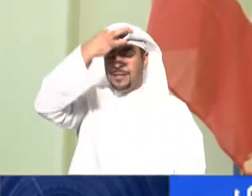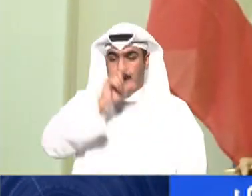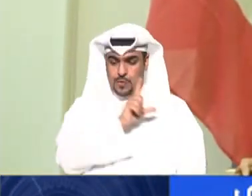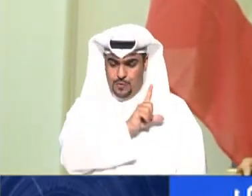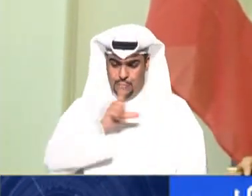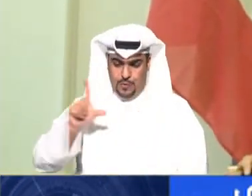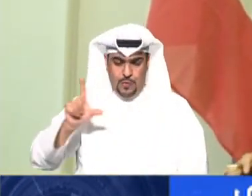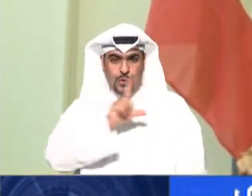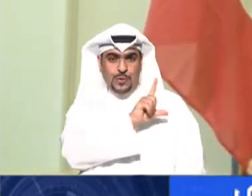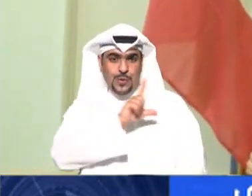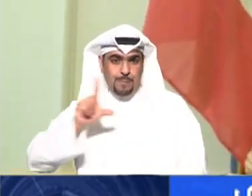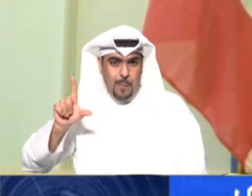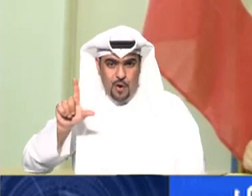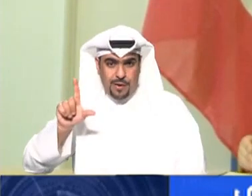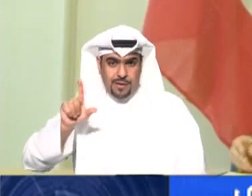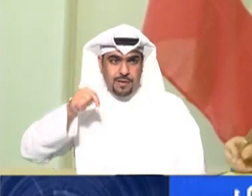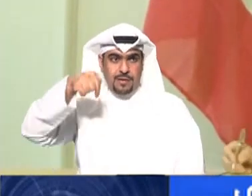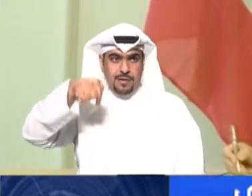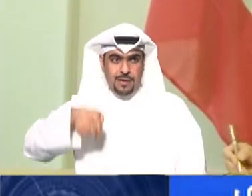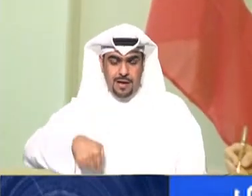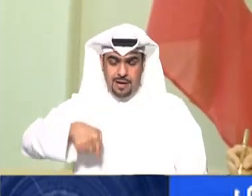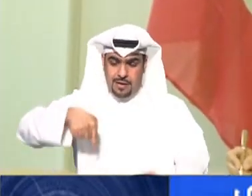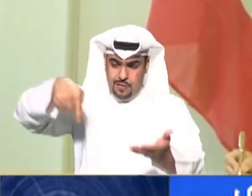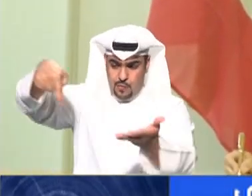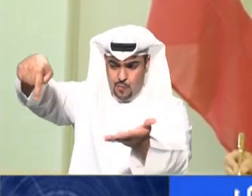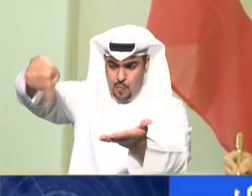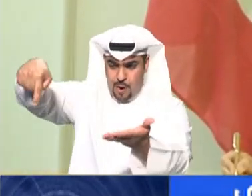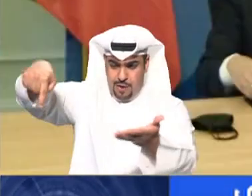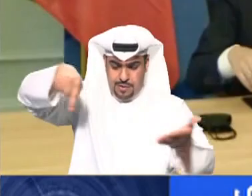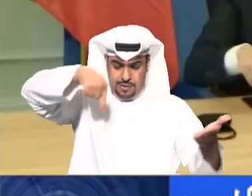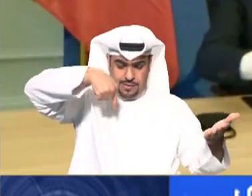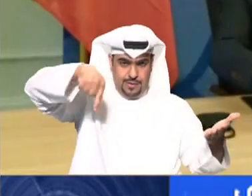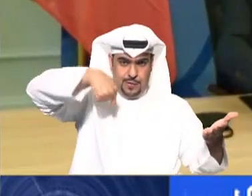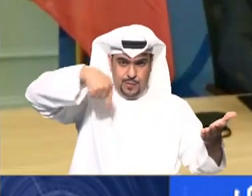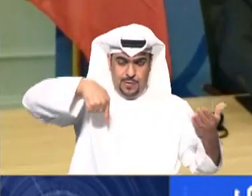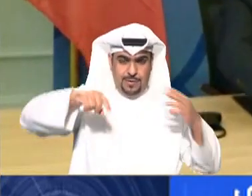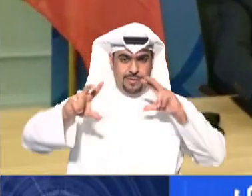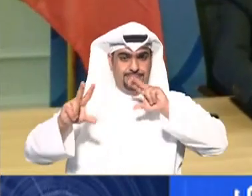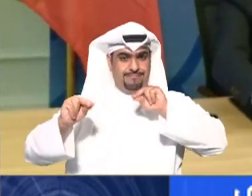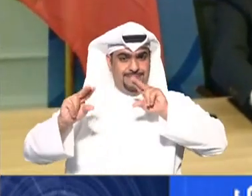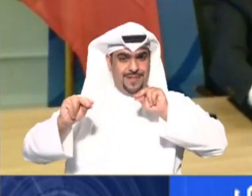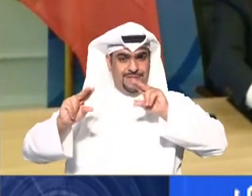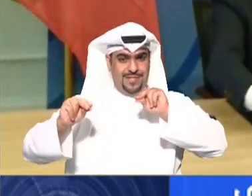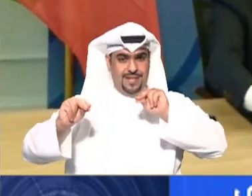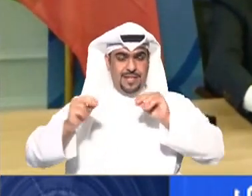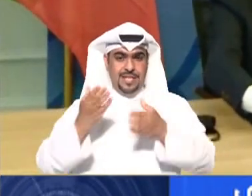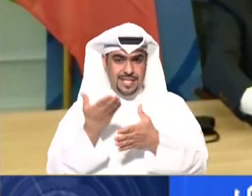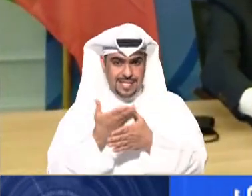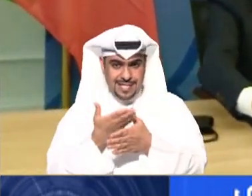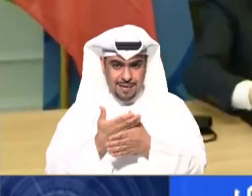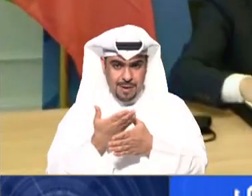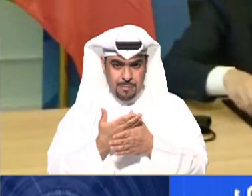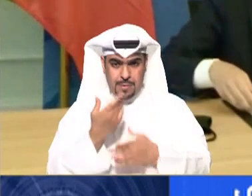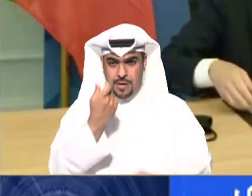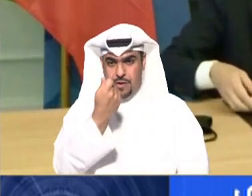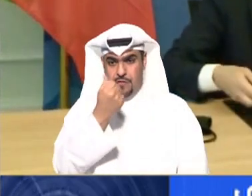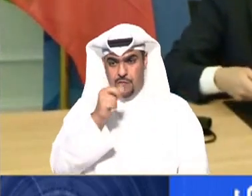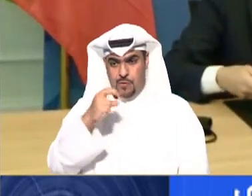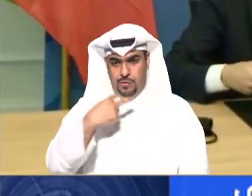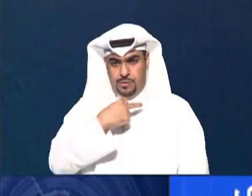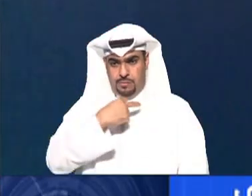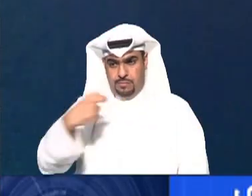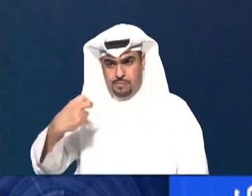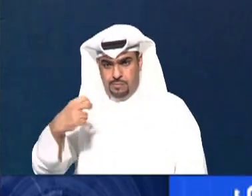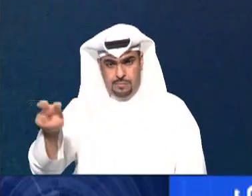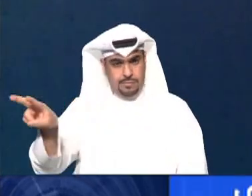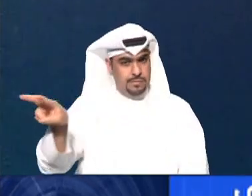البروتوكول الإضافي لاتفاقية تجنب الازدواج الضريبي ومنع التهرب المالي، حيث مثل الجانبين كل من